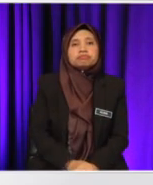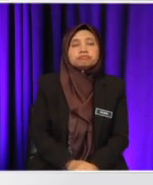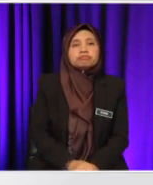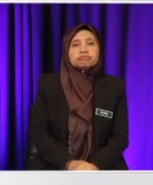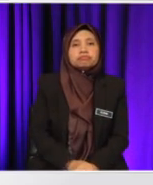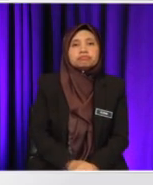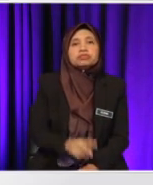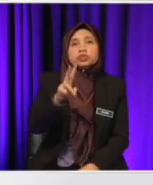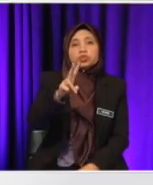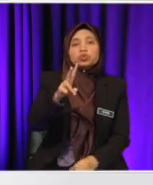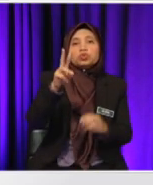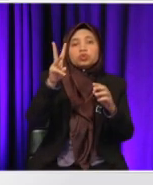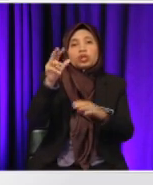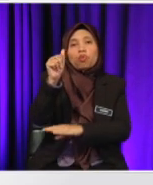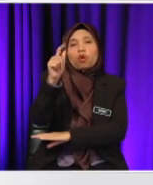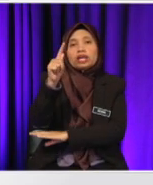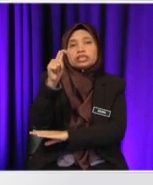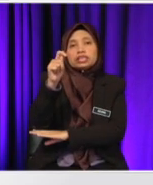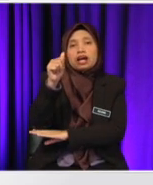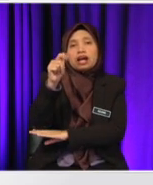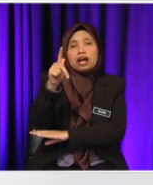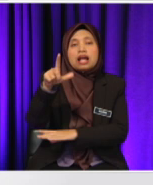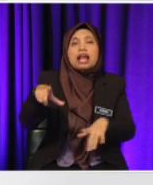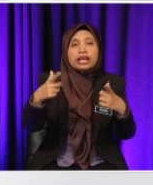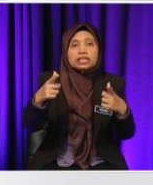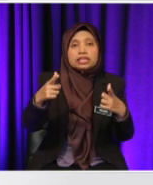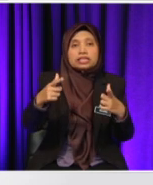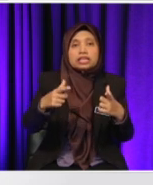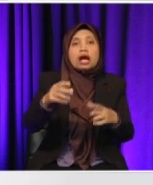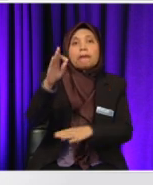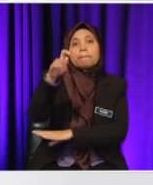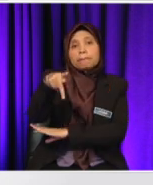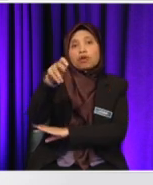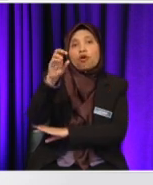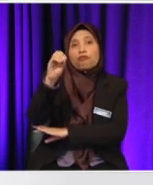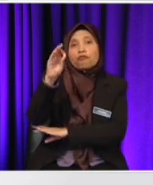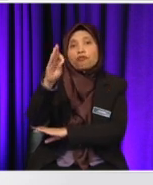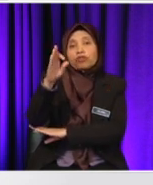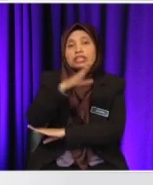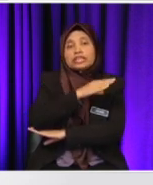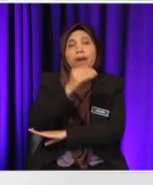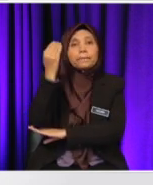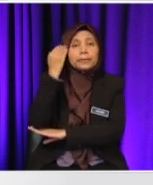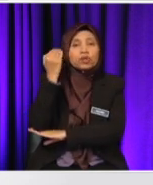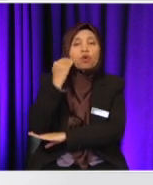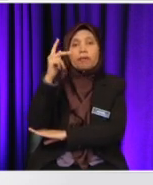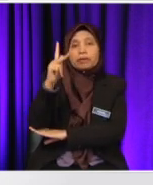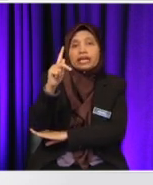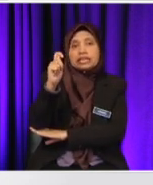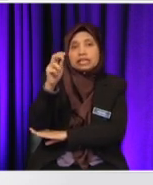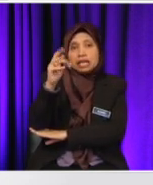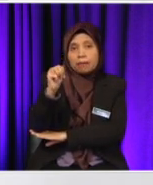semua watak lain yang terdapat dalam cerpen ialah Profesor wedding Oke Betul